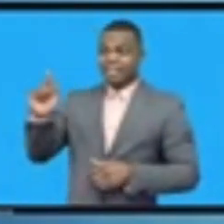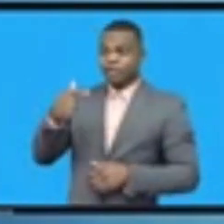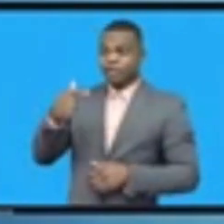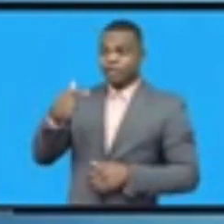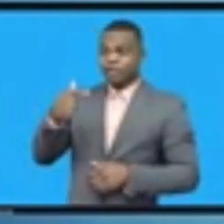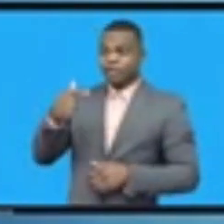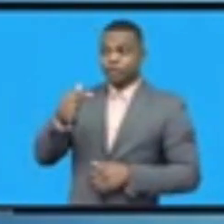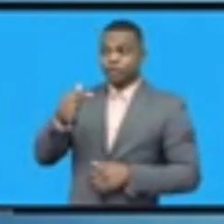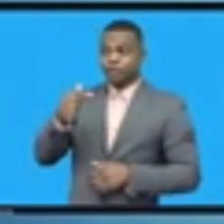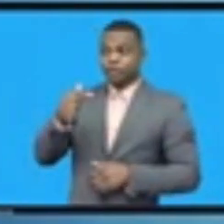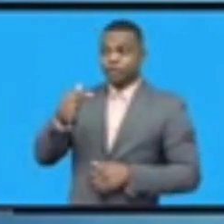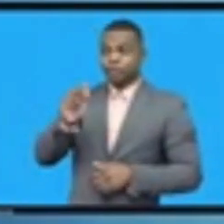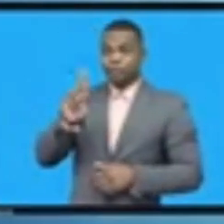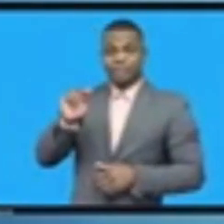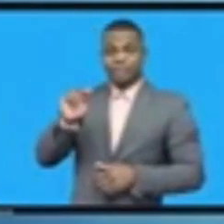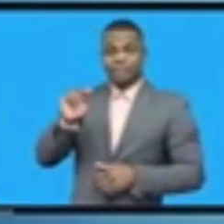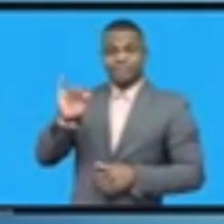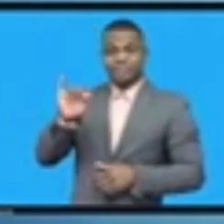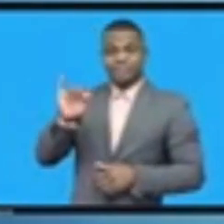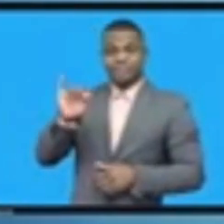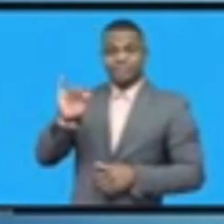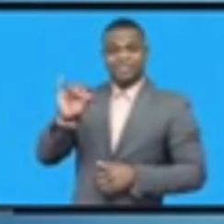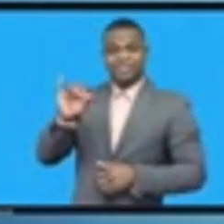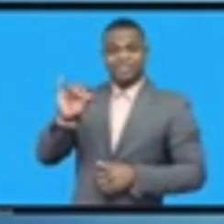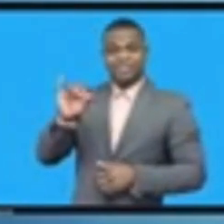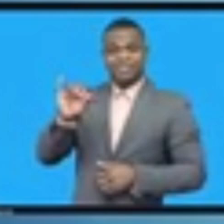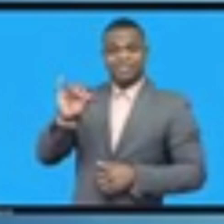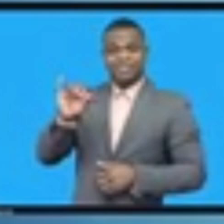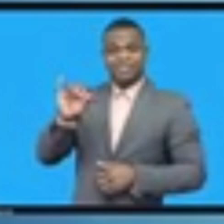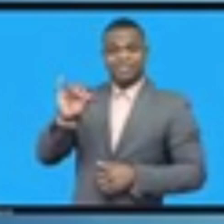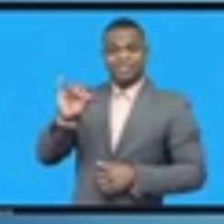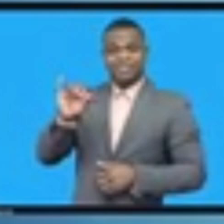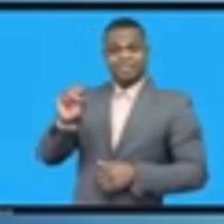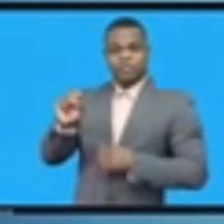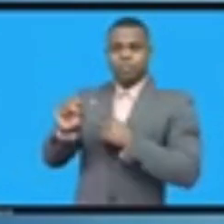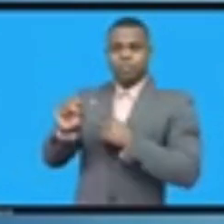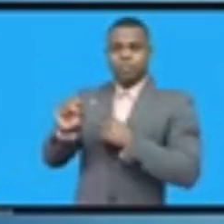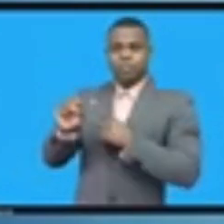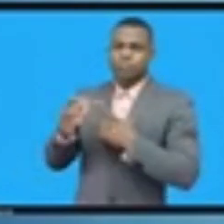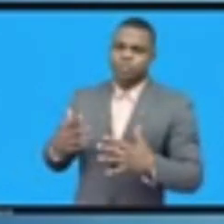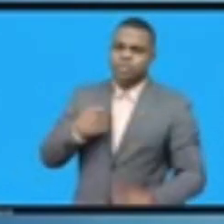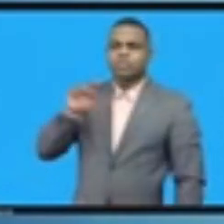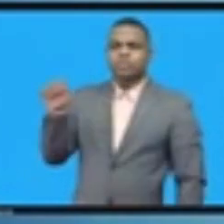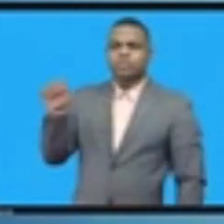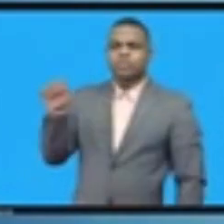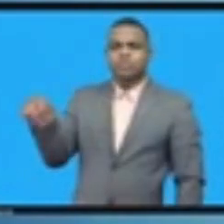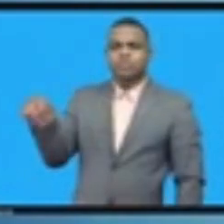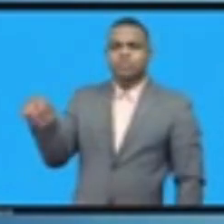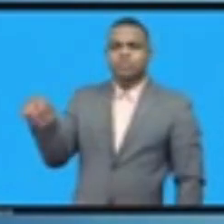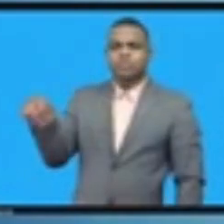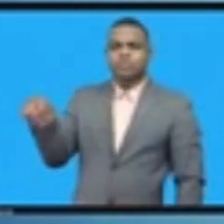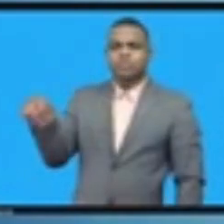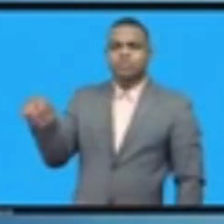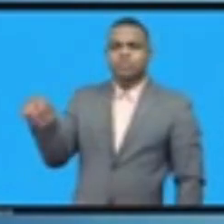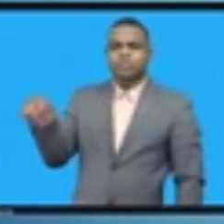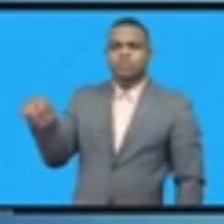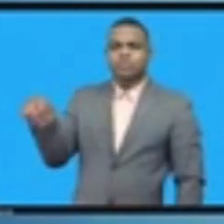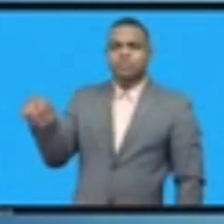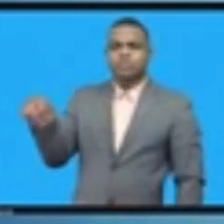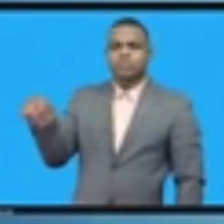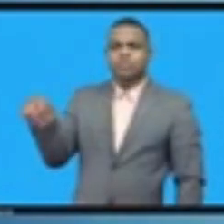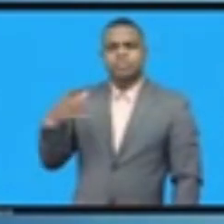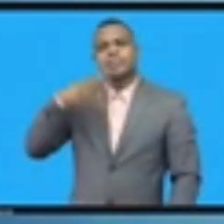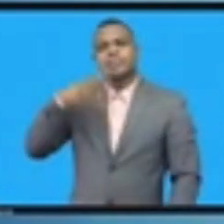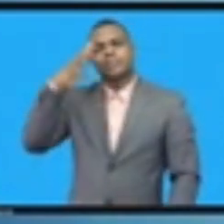给我们表现出了非常的这个乐观的这样的一个看法。那么在20年之后呢，